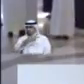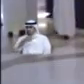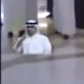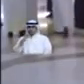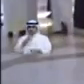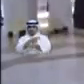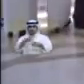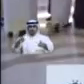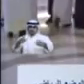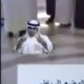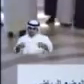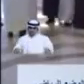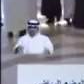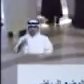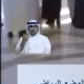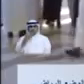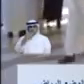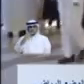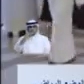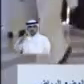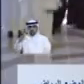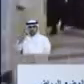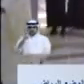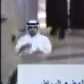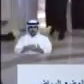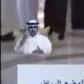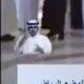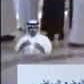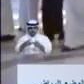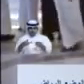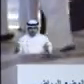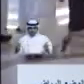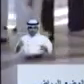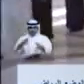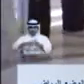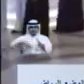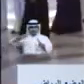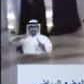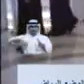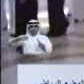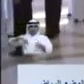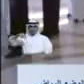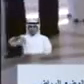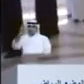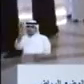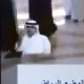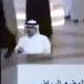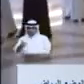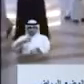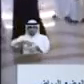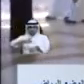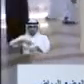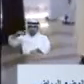شك أن لما كانت جلسة الافتتاحية، لأن مثل ما تدري طلعنا تقريبا في 9 بالليل أو أكثر، يعني